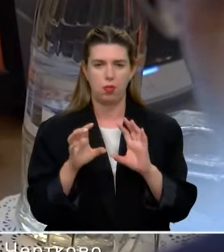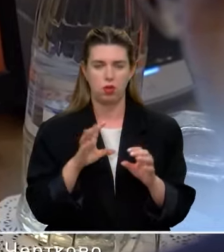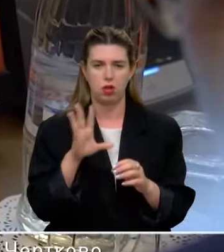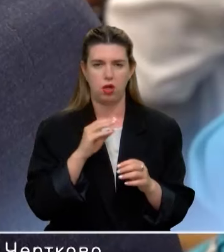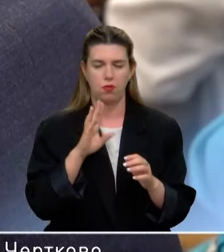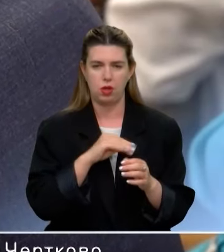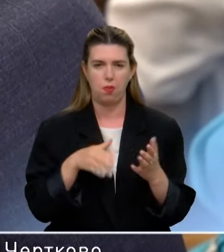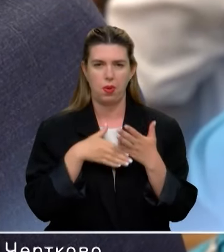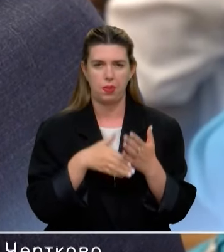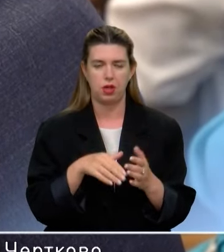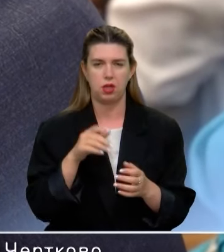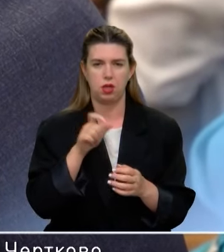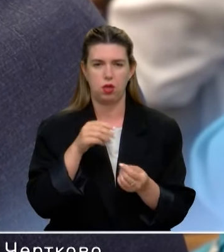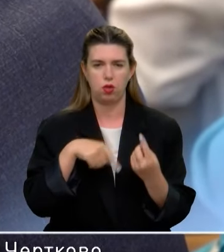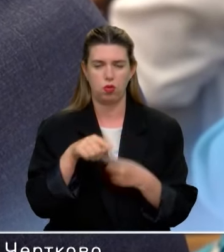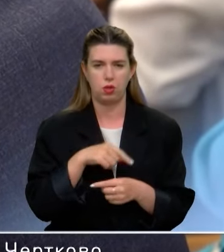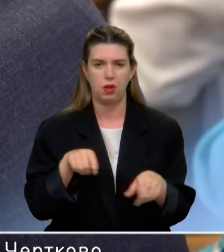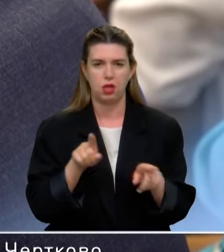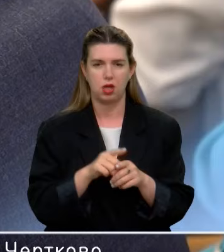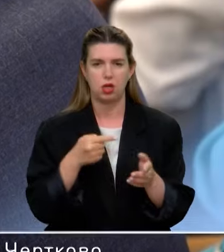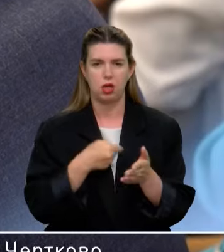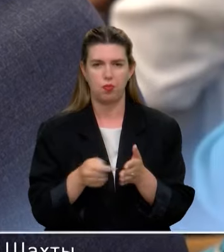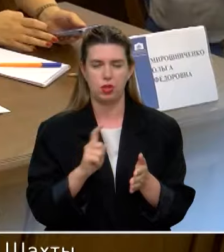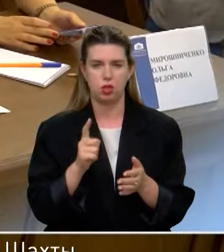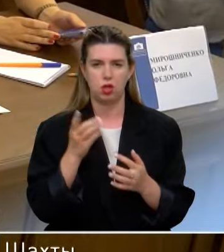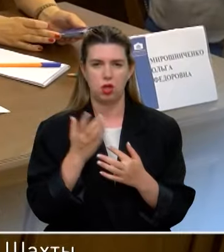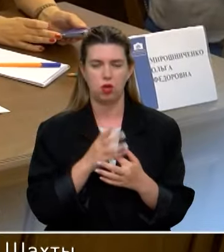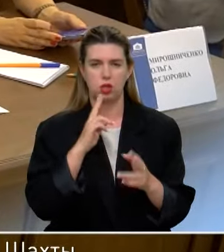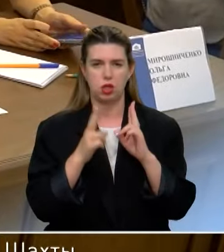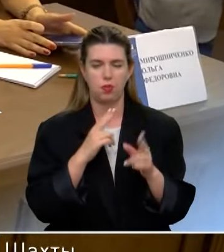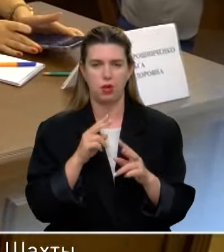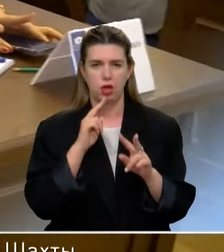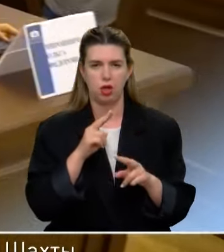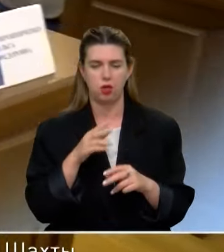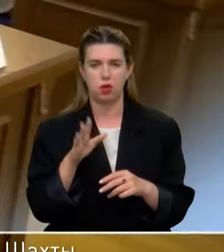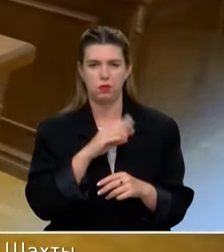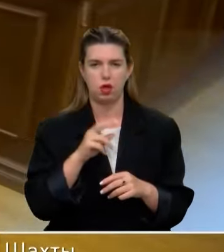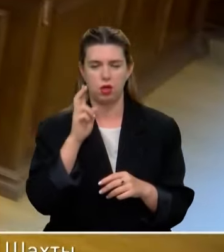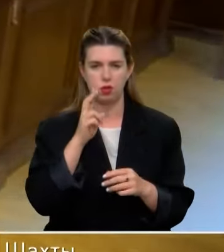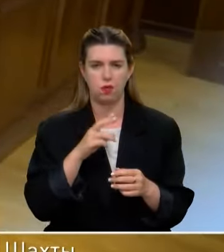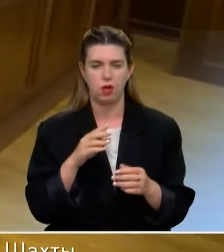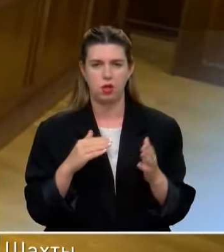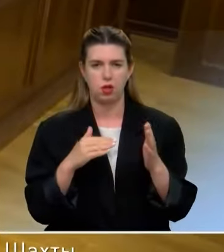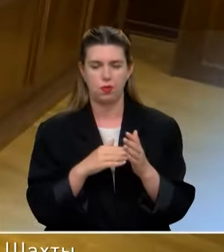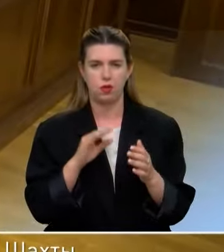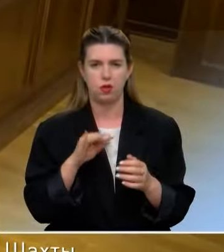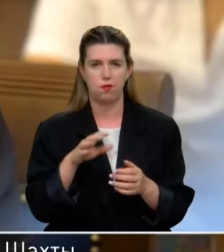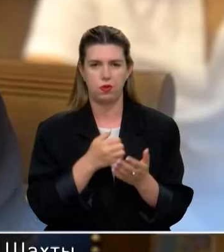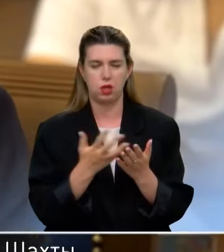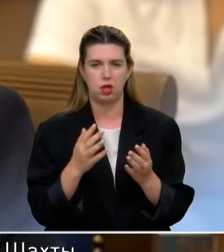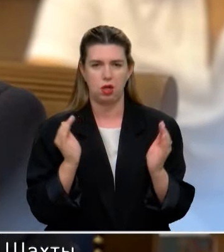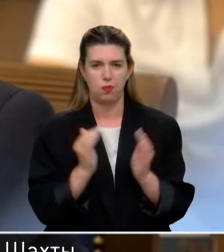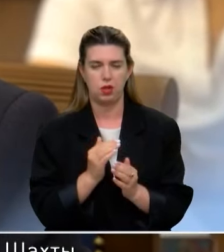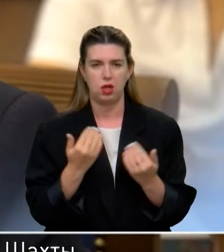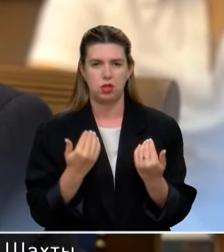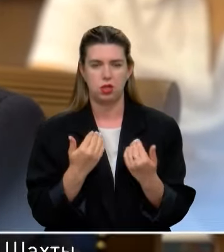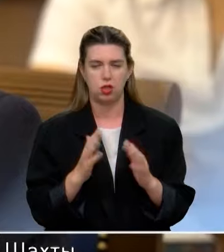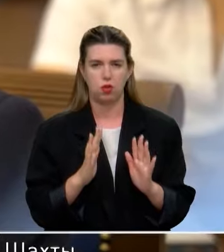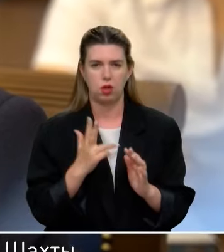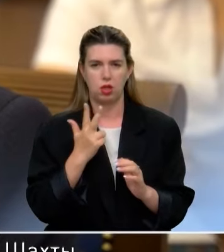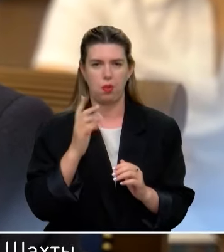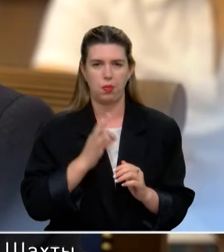эффективно помогает предпринимателям также отметили что доля жалоб на контроль со стороны государства достигла исторического минимума сейчас их